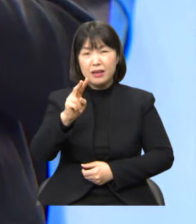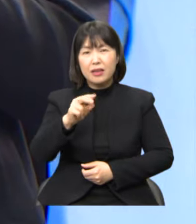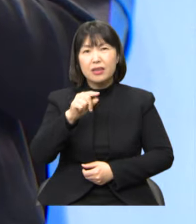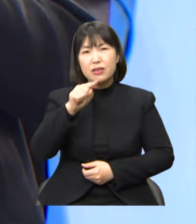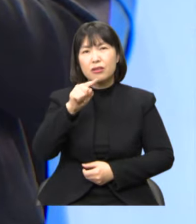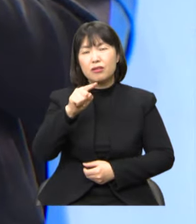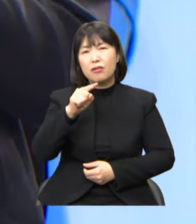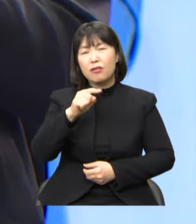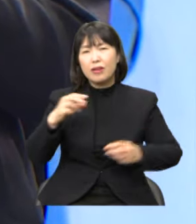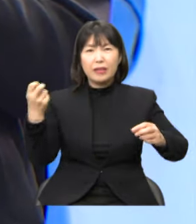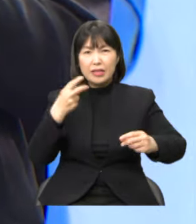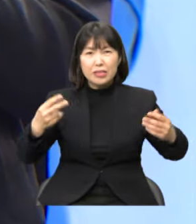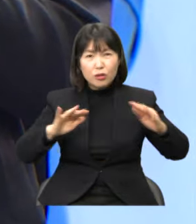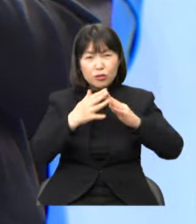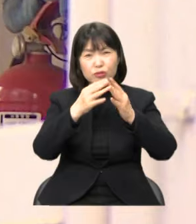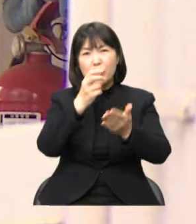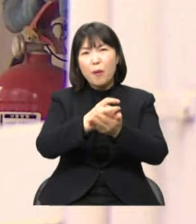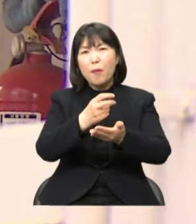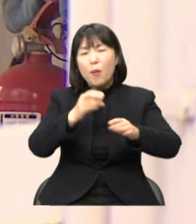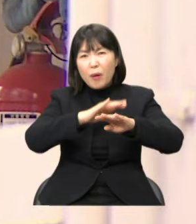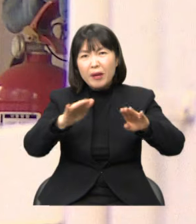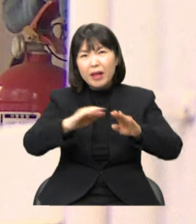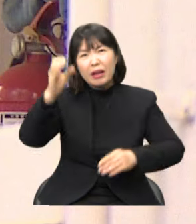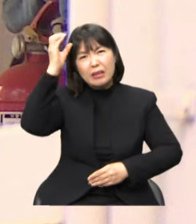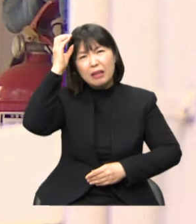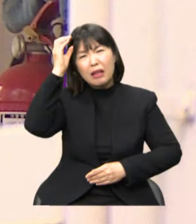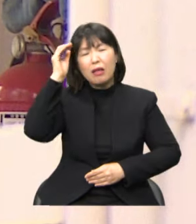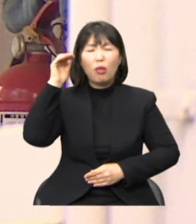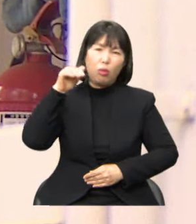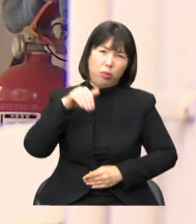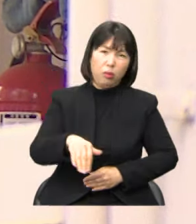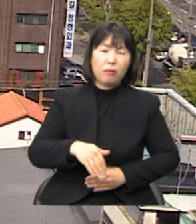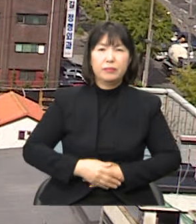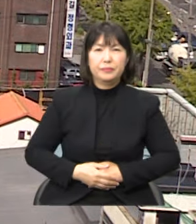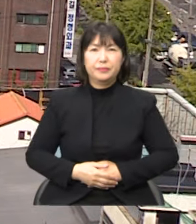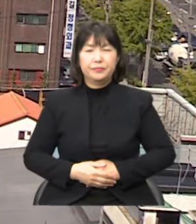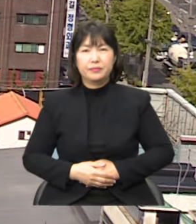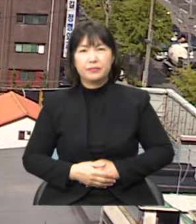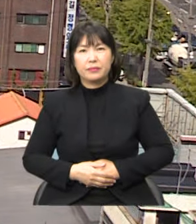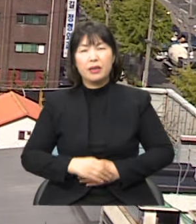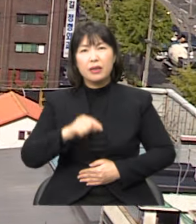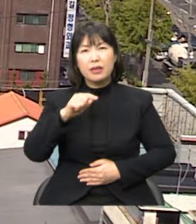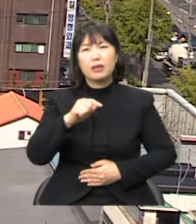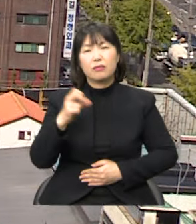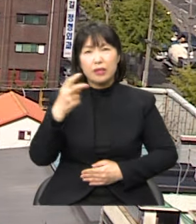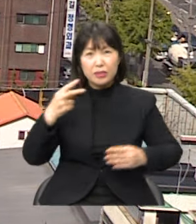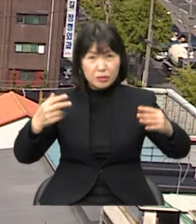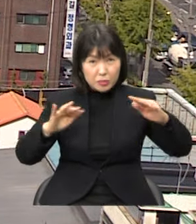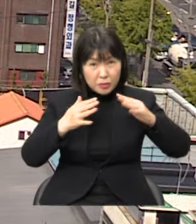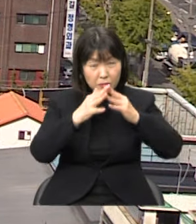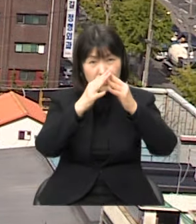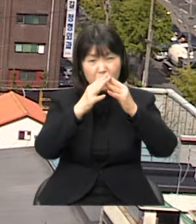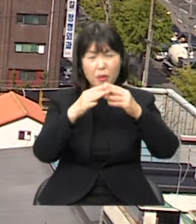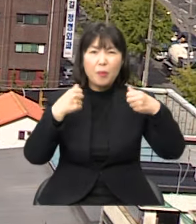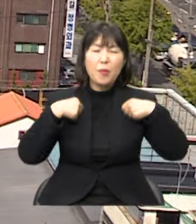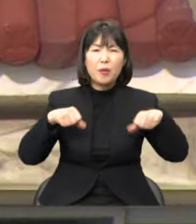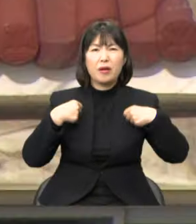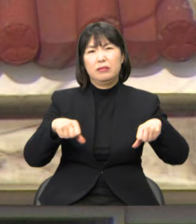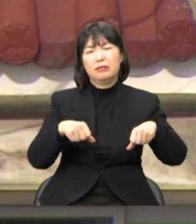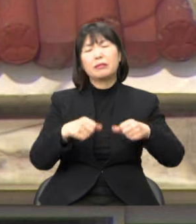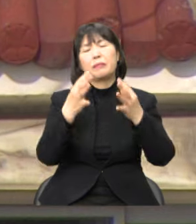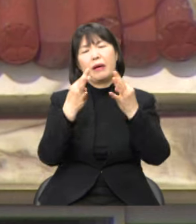빠르게시고 있습니다 공사비 인상과 분담금 상승 때문에 재건축 사업을 포기하는 사업장들은 계속 늘고 있습니다